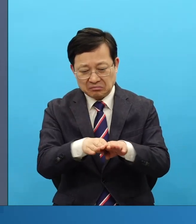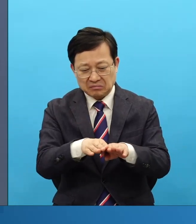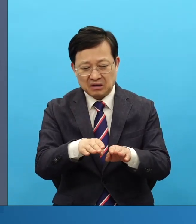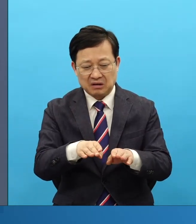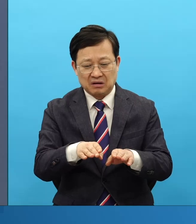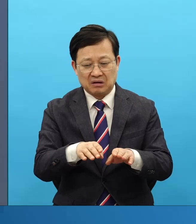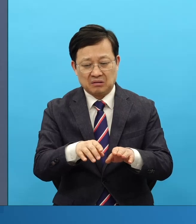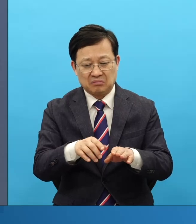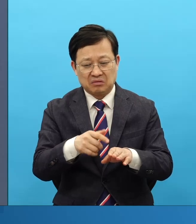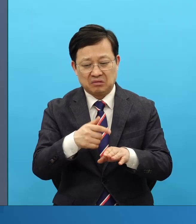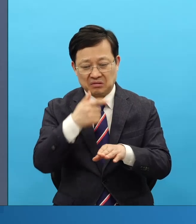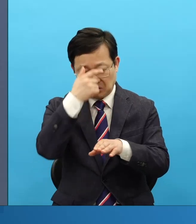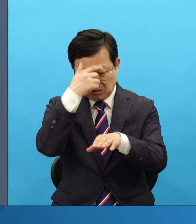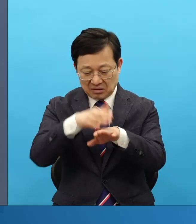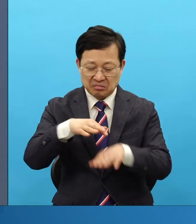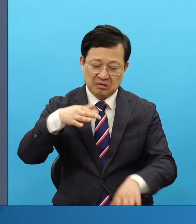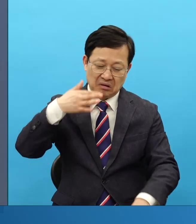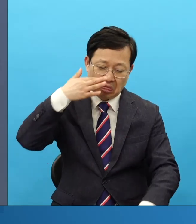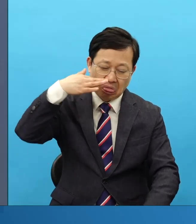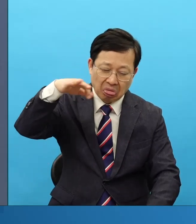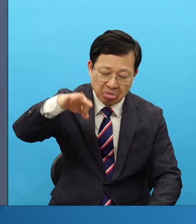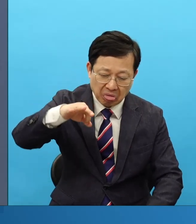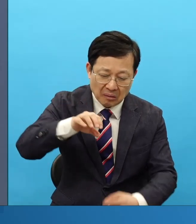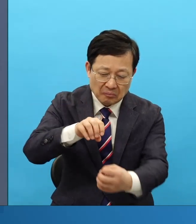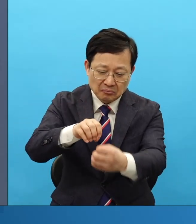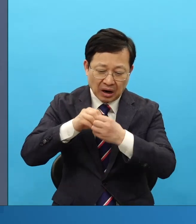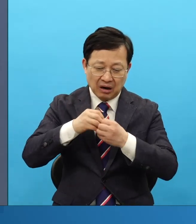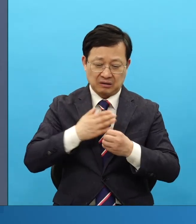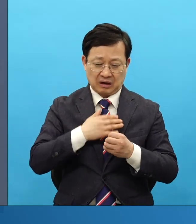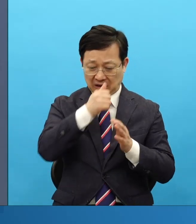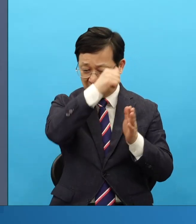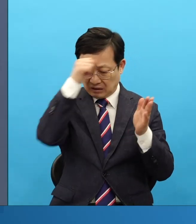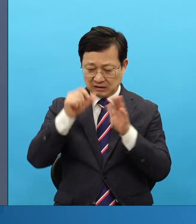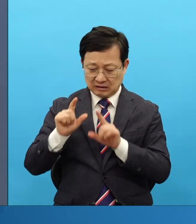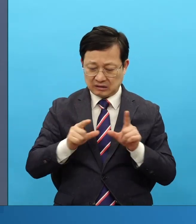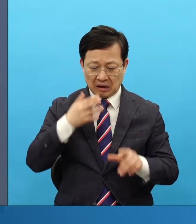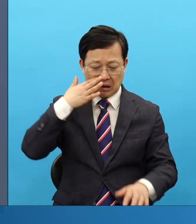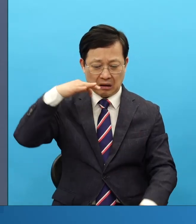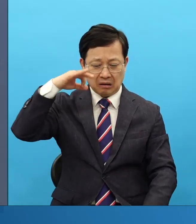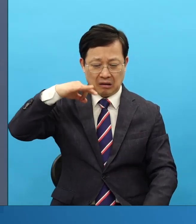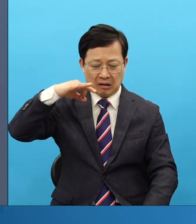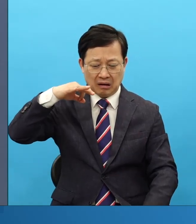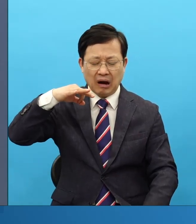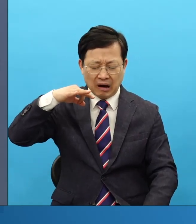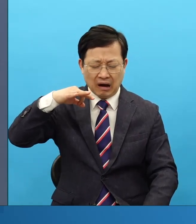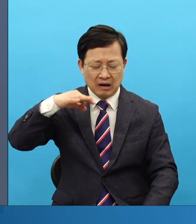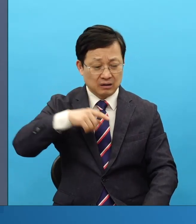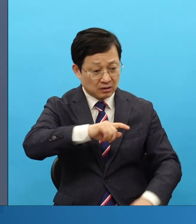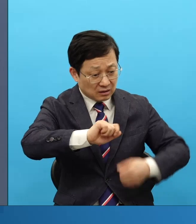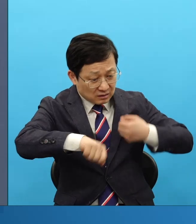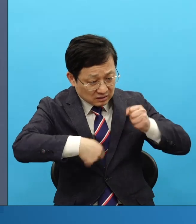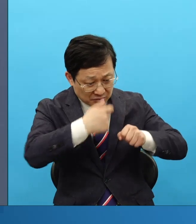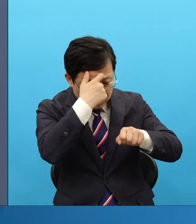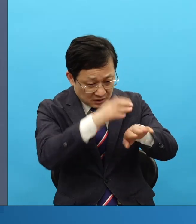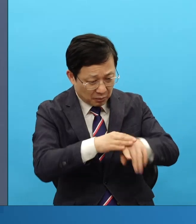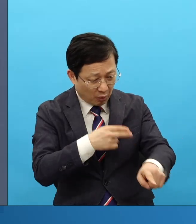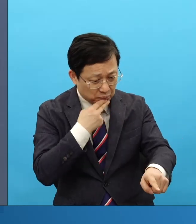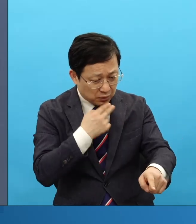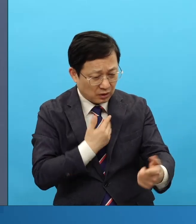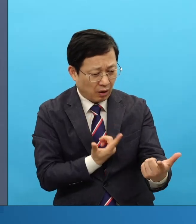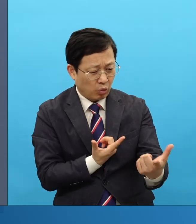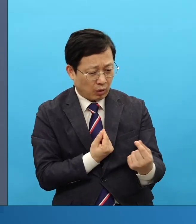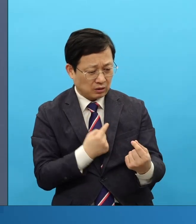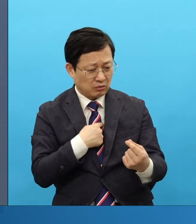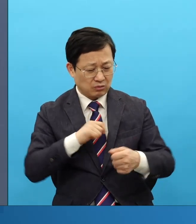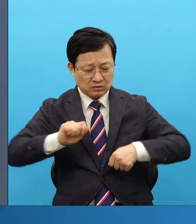얼마나 가치 없는 인생입니까? How of a worthless 인생에 life is 하는 that? 행위 중에 제일 중요한 게 예배인데 짐승은 예배 못해요. 그렇죠? 예배가 제일 나 그거 안 해도 되는 사람이에요.